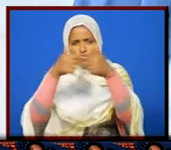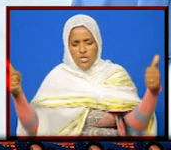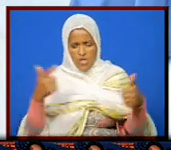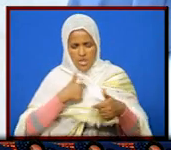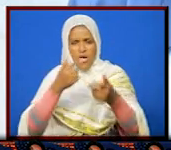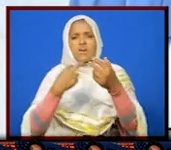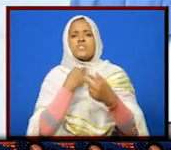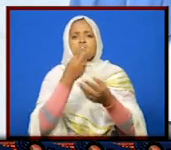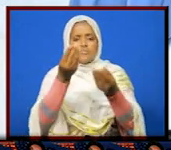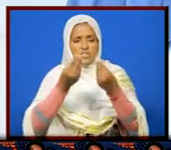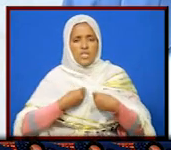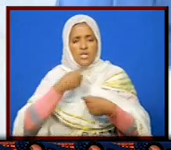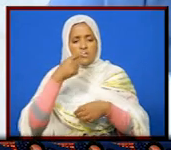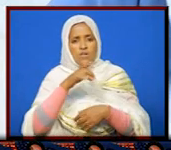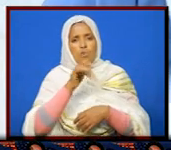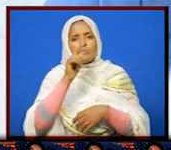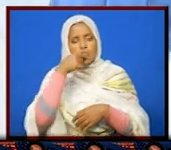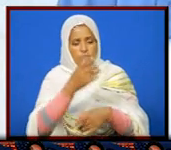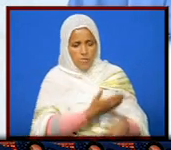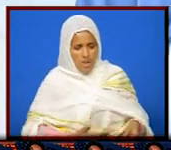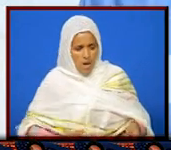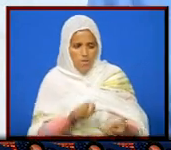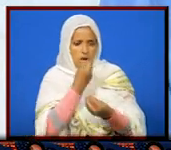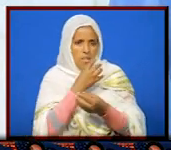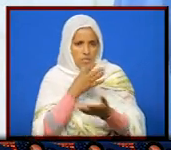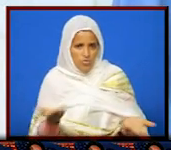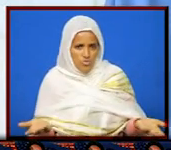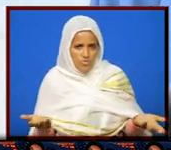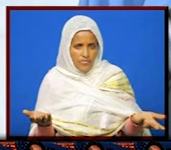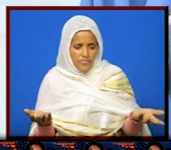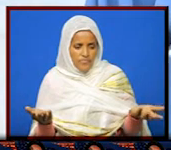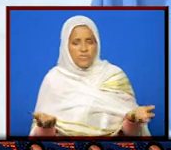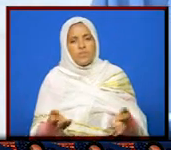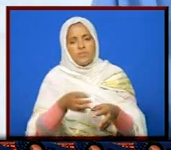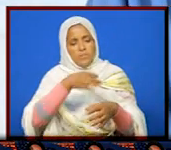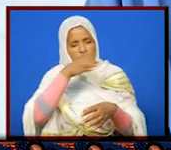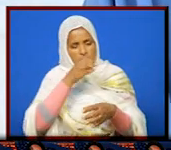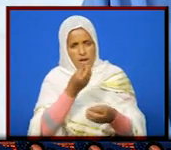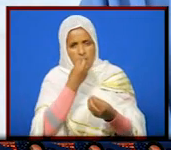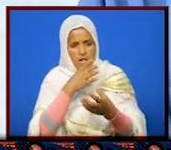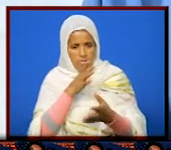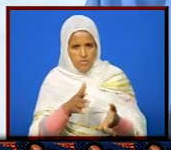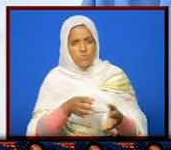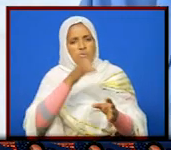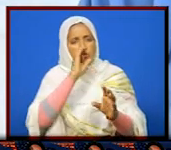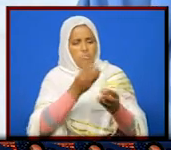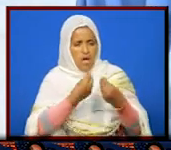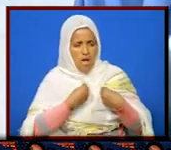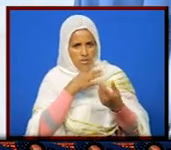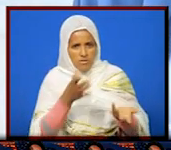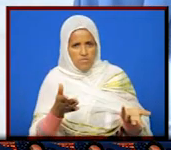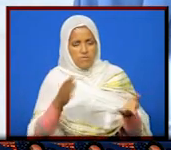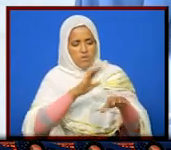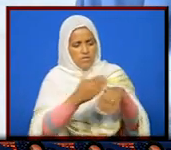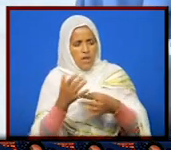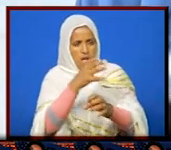ከነሱ የተለየ ድምጽ የተሰጠን እንዳይሉ ምን ይላቸዋል? ብራብ አላበላችሁም ገልብጦ ማለት ነው። በተቃራኒው ብራብ አላበላችሁኝም፣